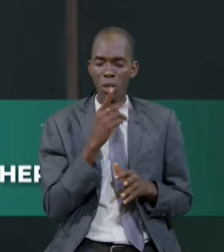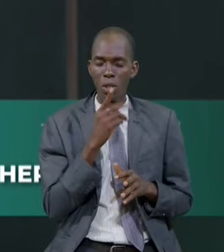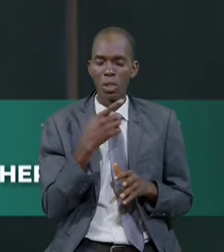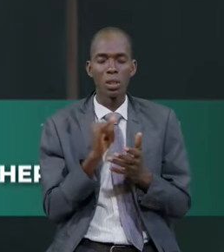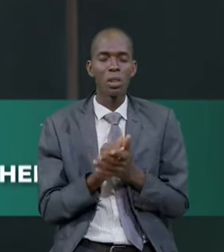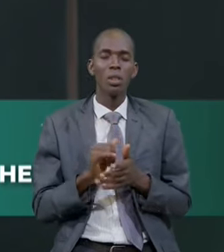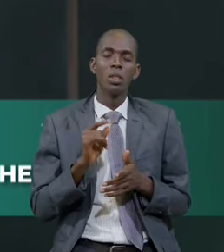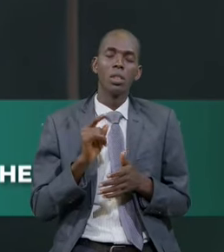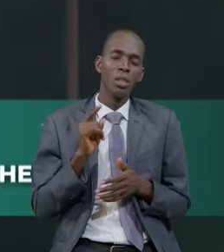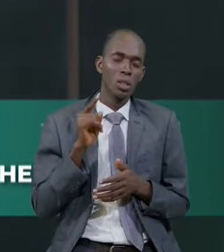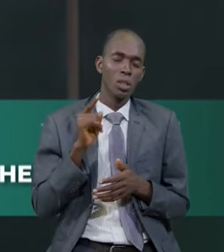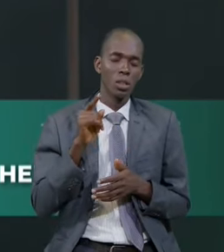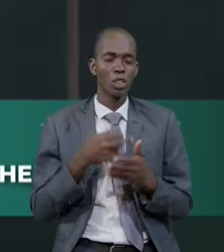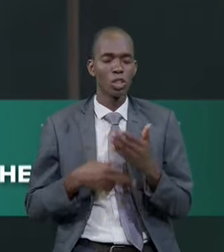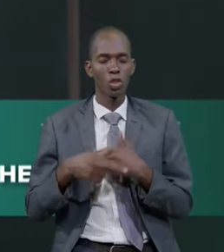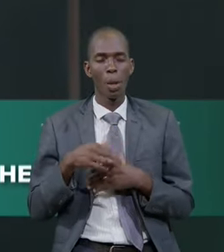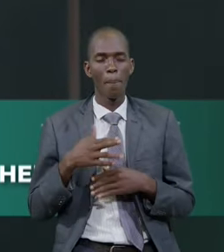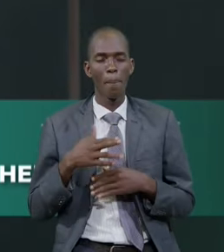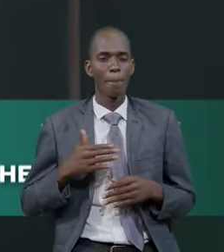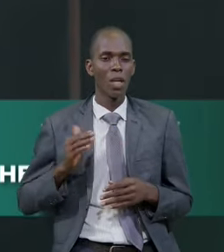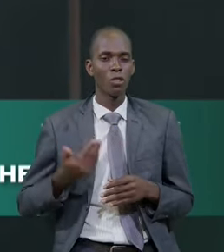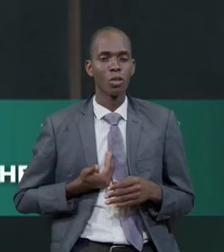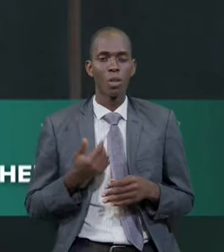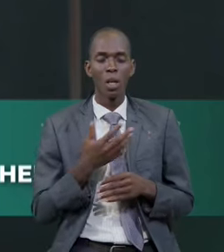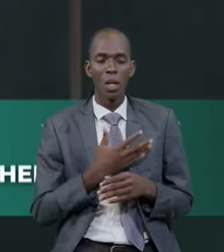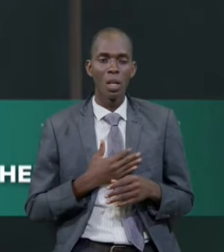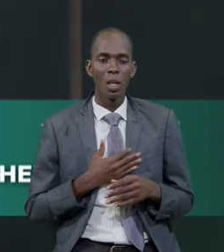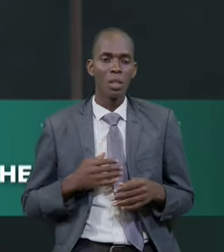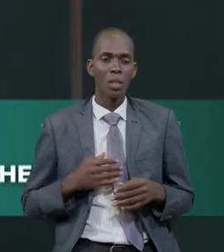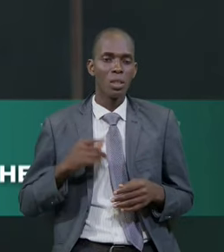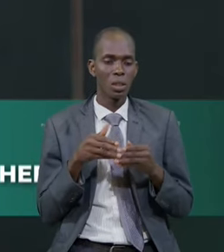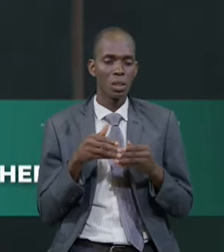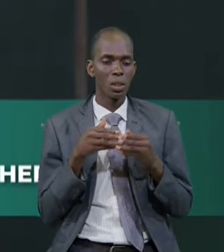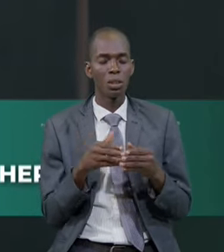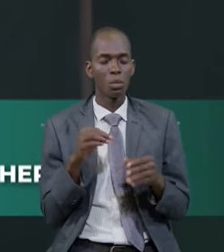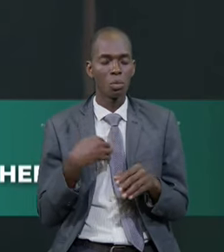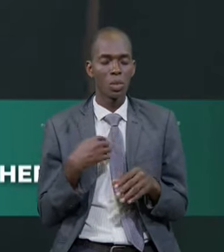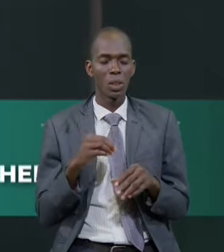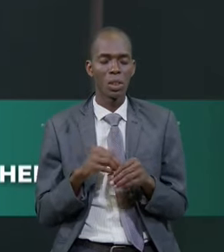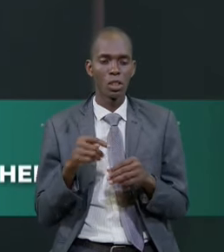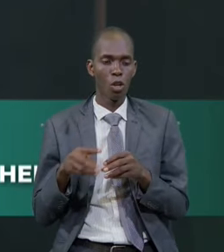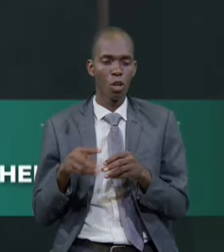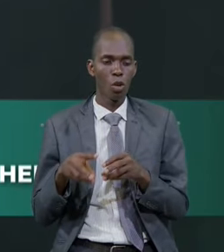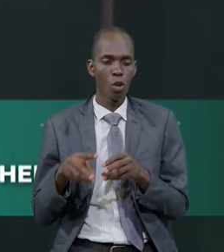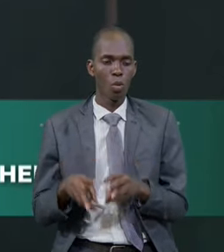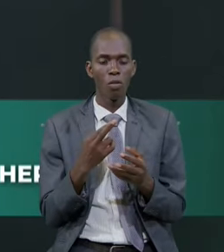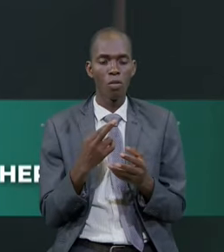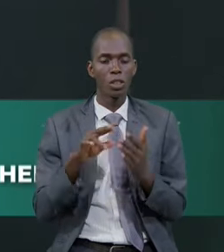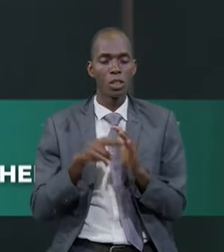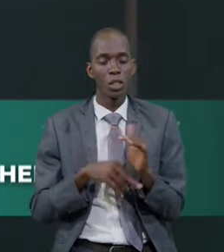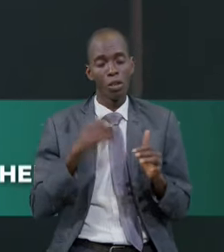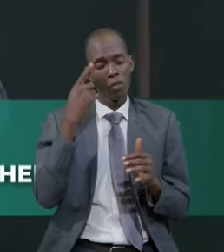âme. Il me conduit dans les sentiers de la justice à cause de son nom. Quand